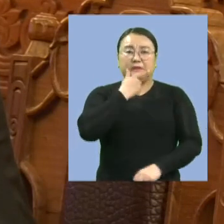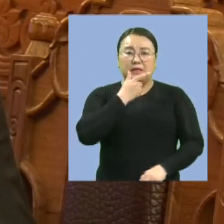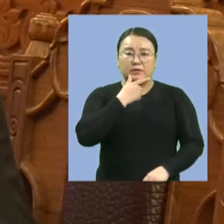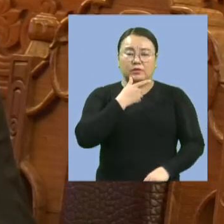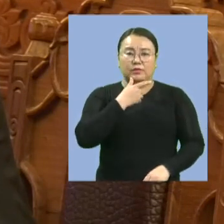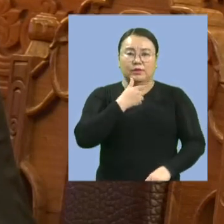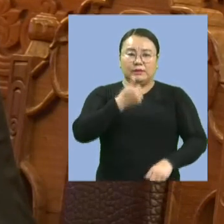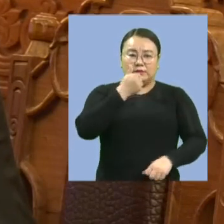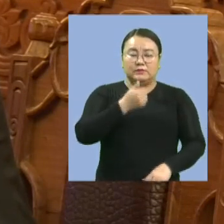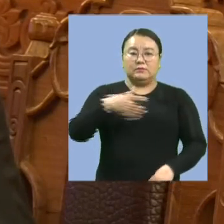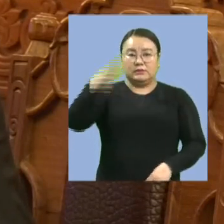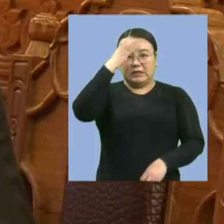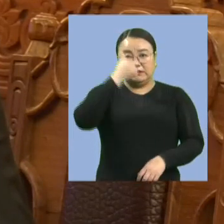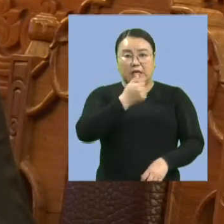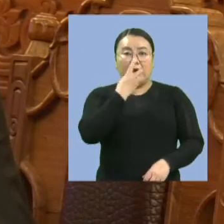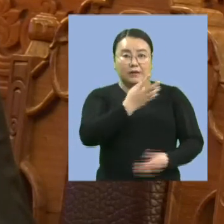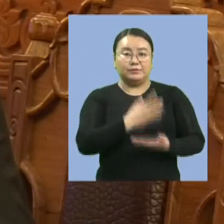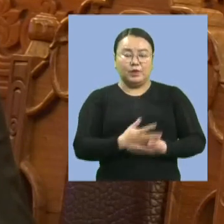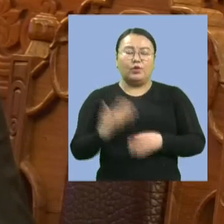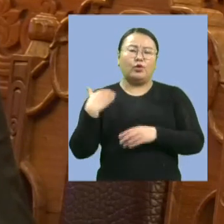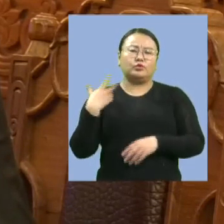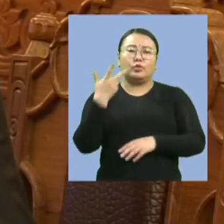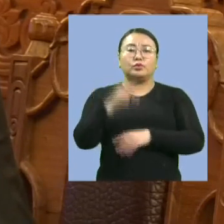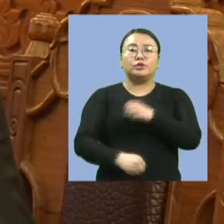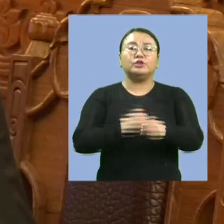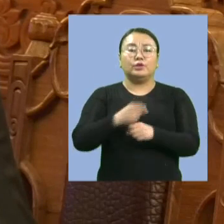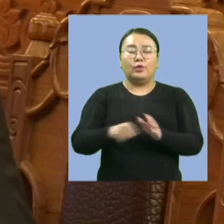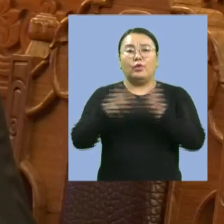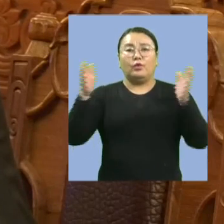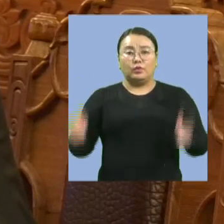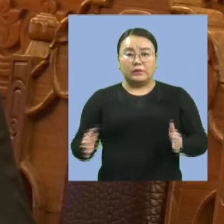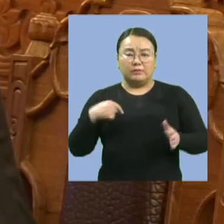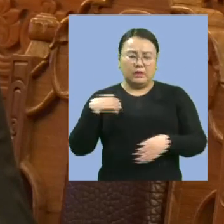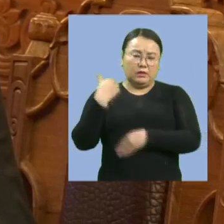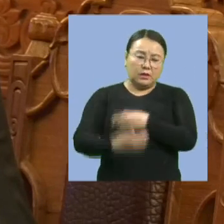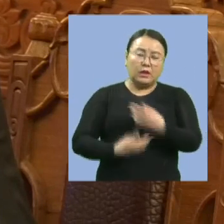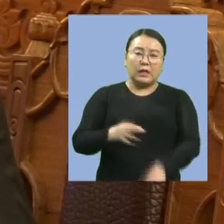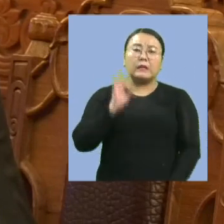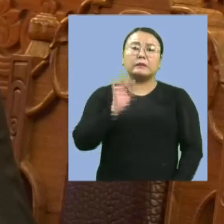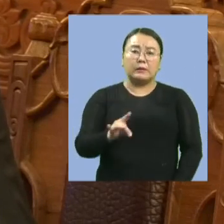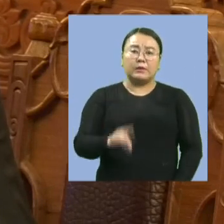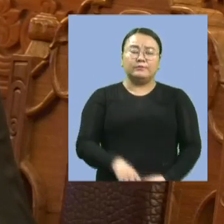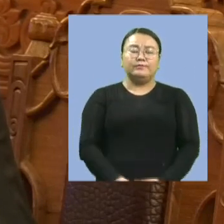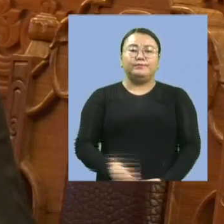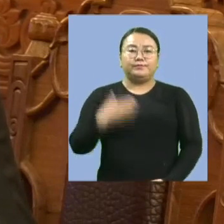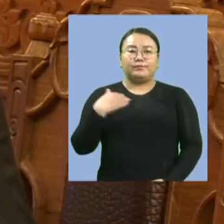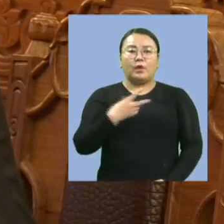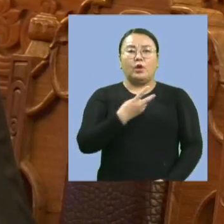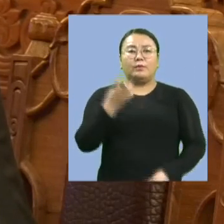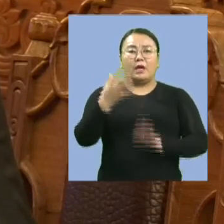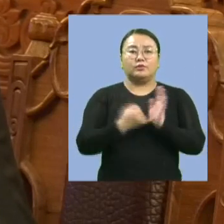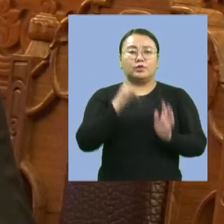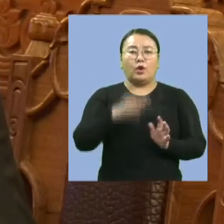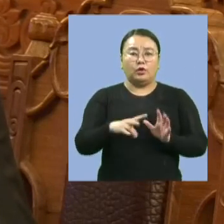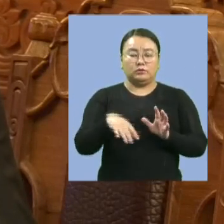чаддгүй гүйцэт засаг хүртэл харж байгаа. Тэр өнгөрсөн 30 жилийн хугацаанд бид ингэж явж ирлээ. За миний